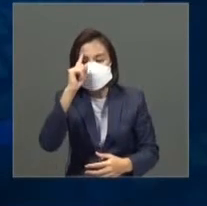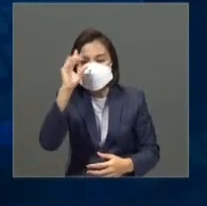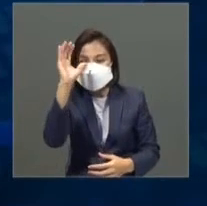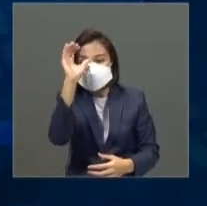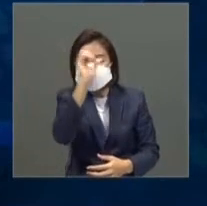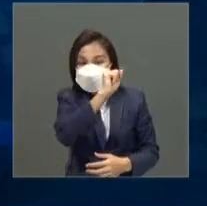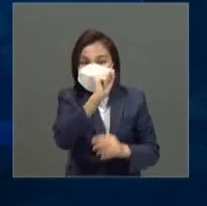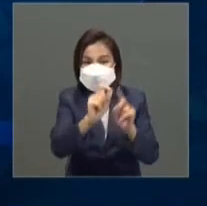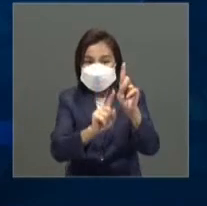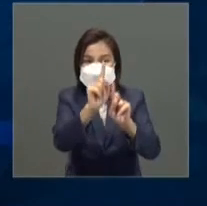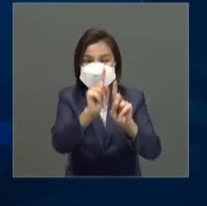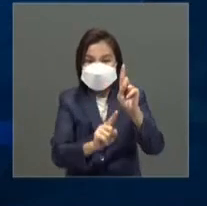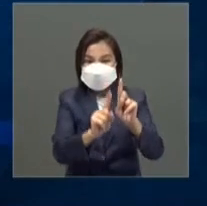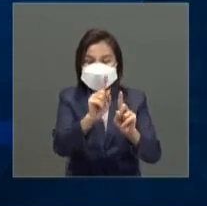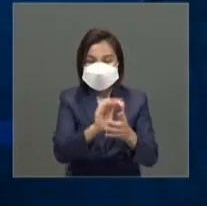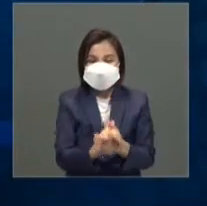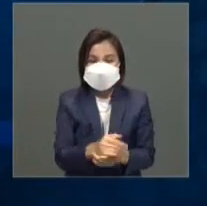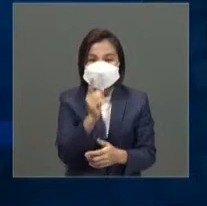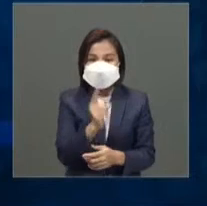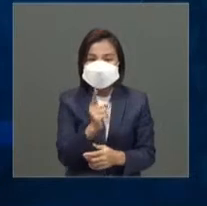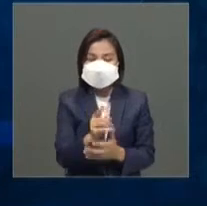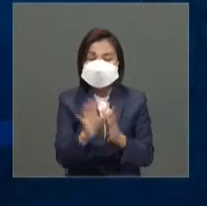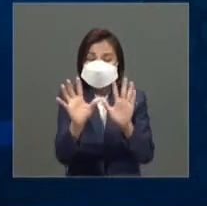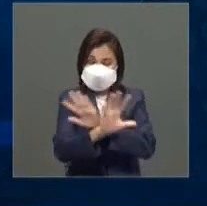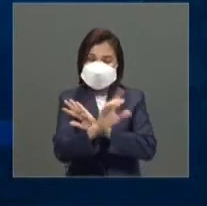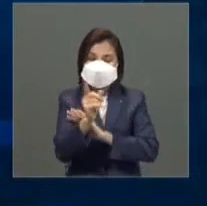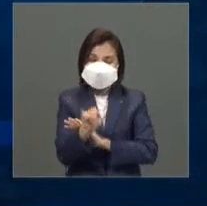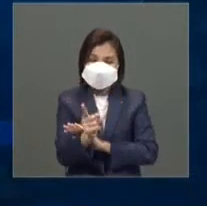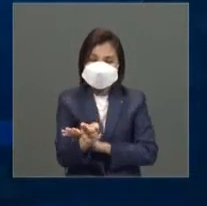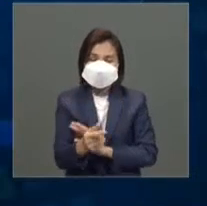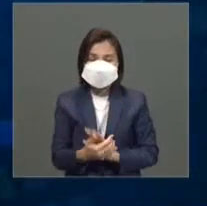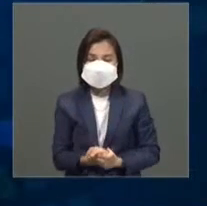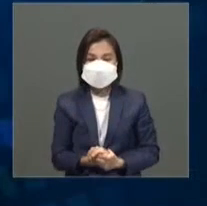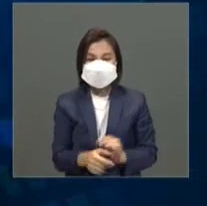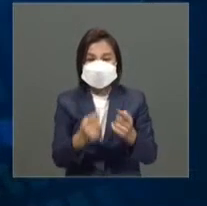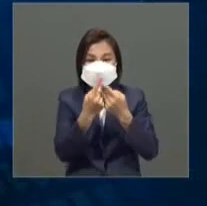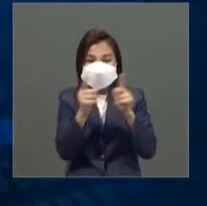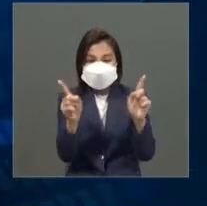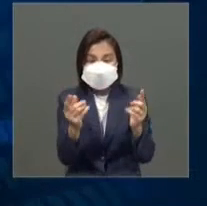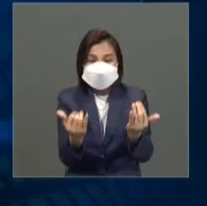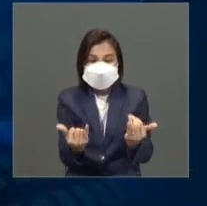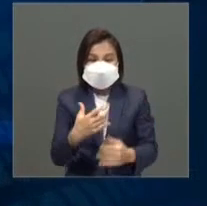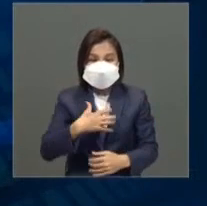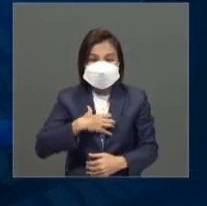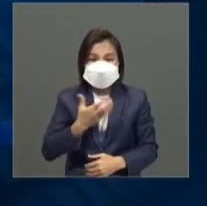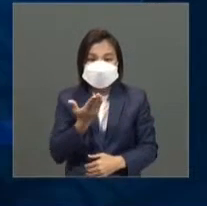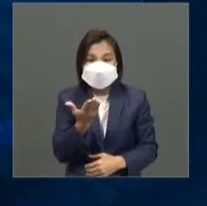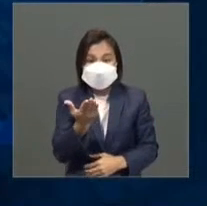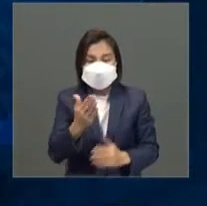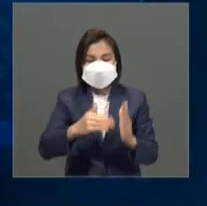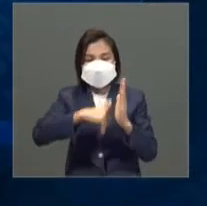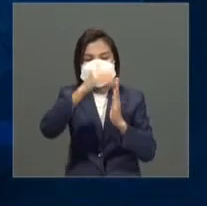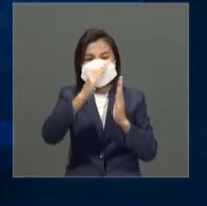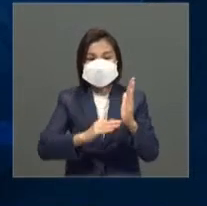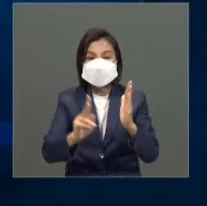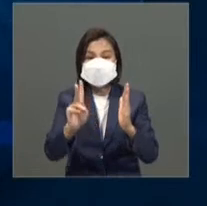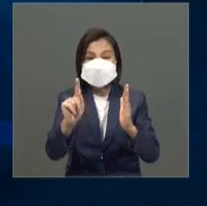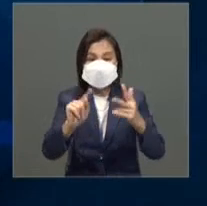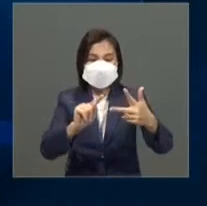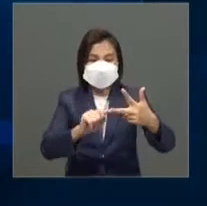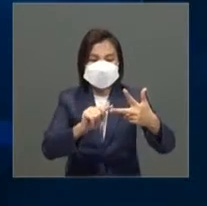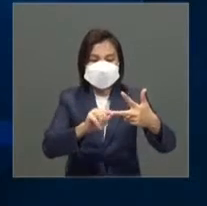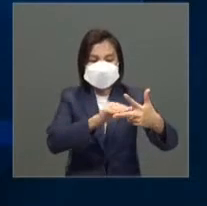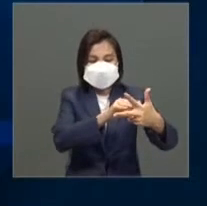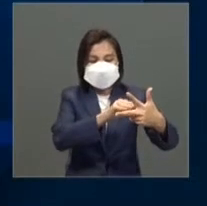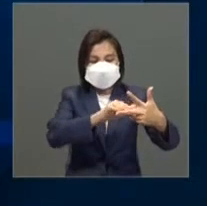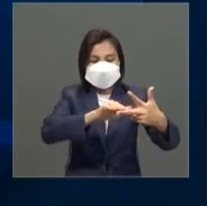ซึ่งจริงๆแล้วก็ไม่ได้ถัดไปจากความเป็นจริงอะไรเลยแต่ความเป็นจริงที่เราอยากจะให้เกิดคือเส้นสีเขียวที่อยู่ข้างล่างที่ว่านี้นะครับถ้